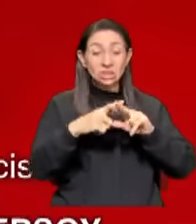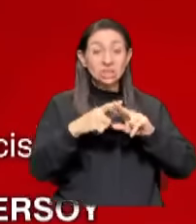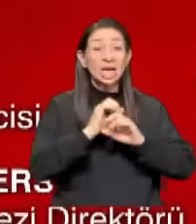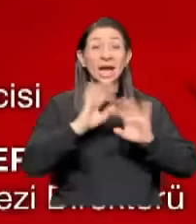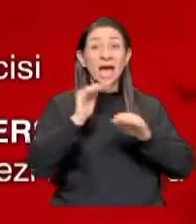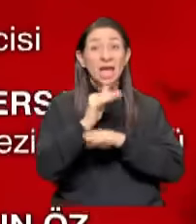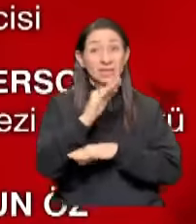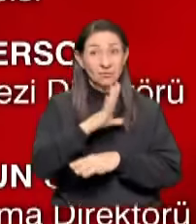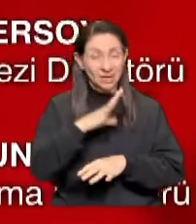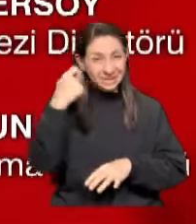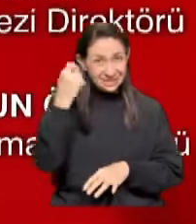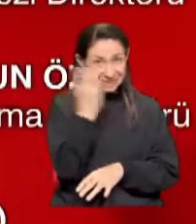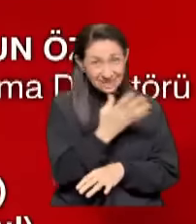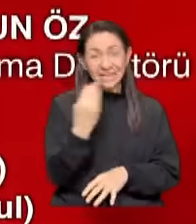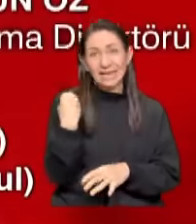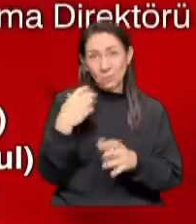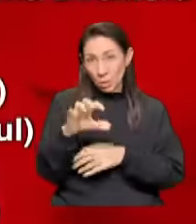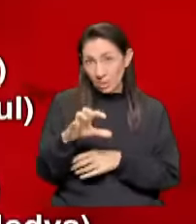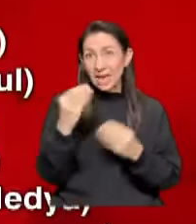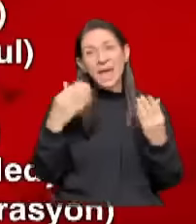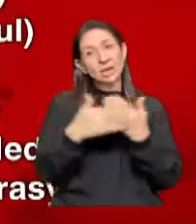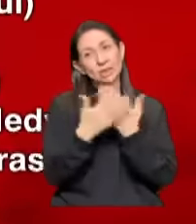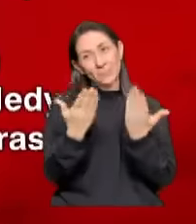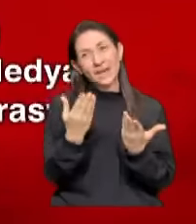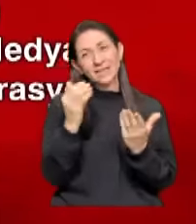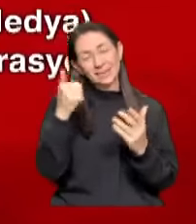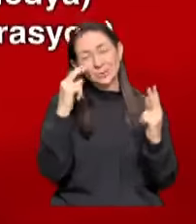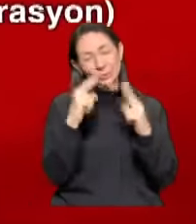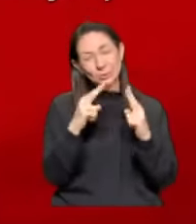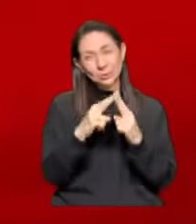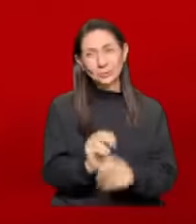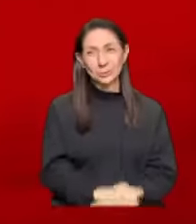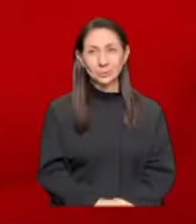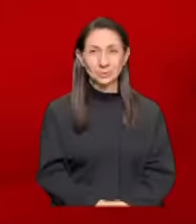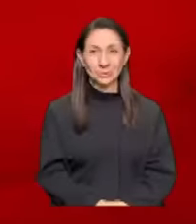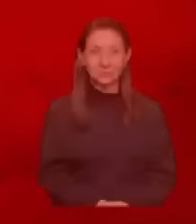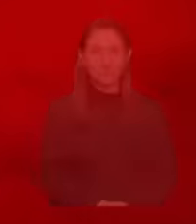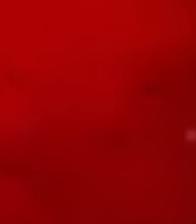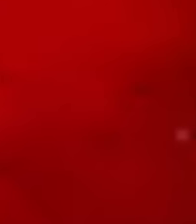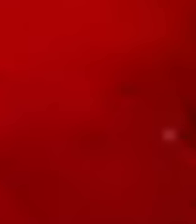Var dizi yeni bölümüyle. İyi akşamlar, yarın görüşmek üzere.